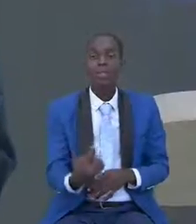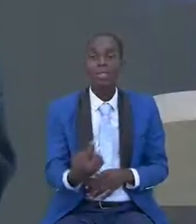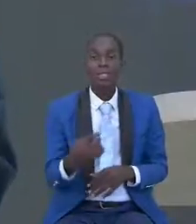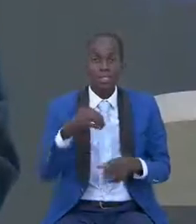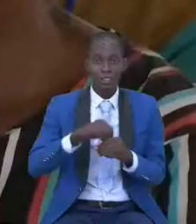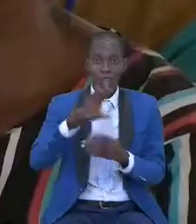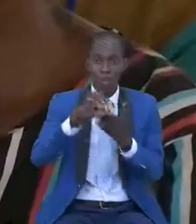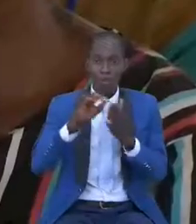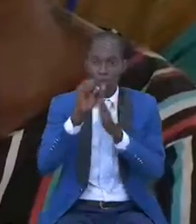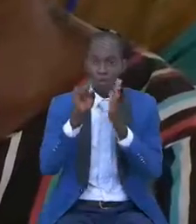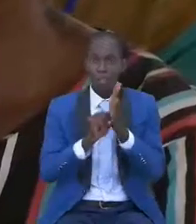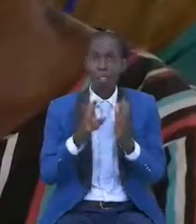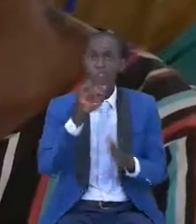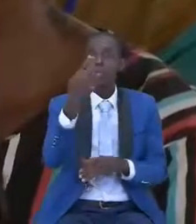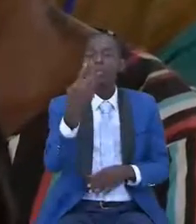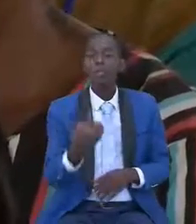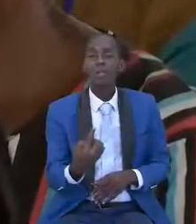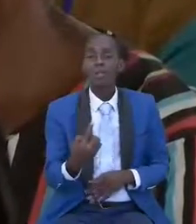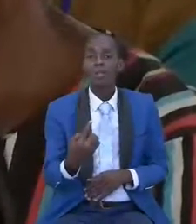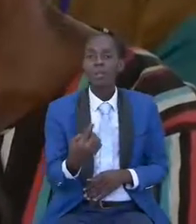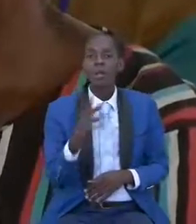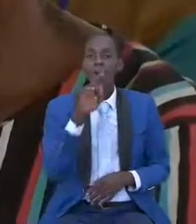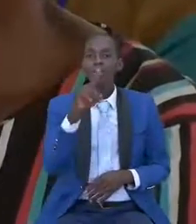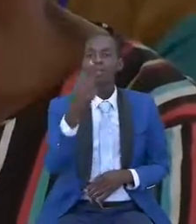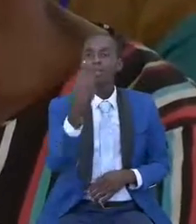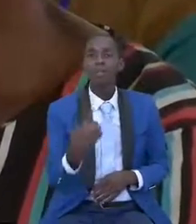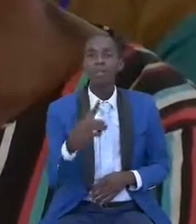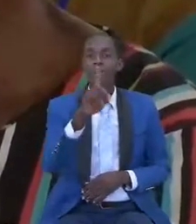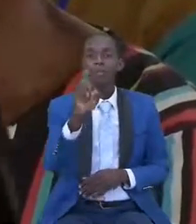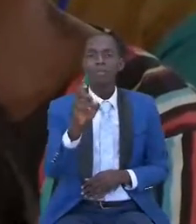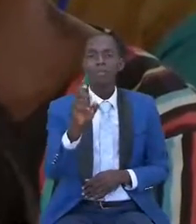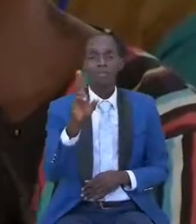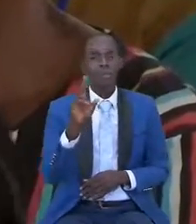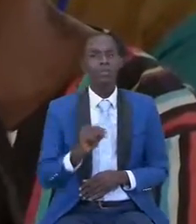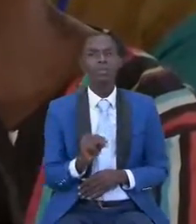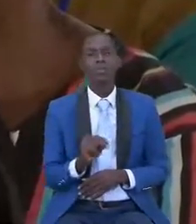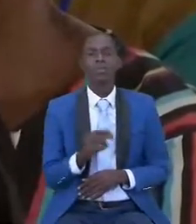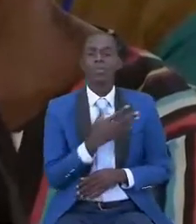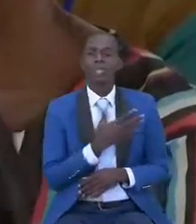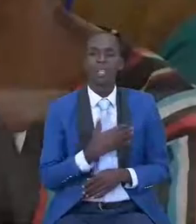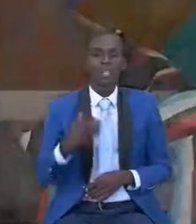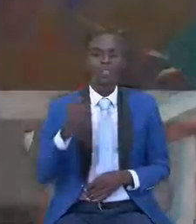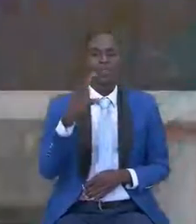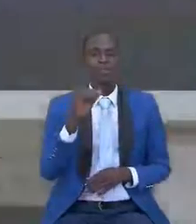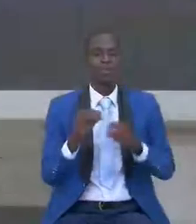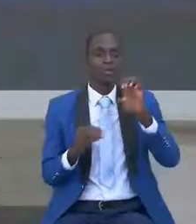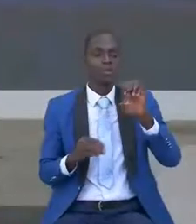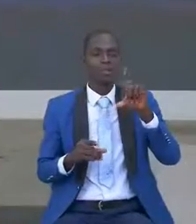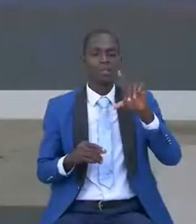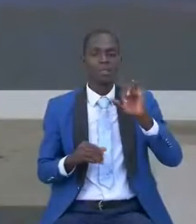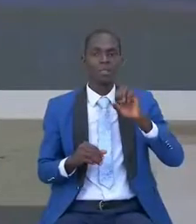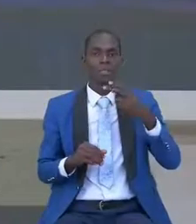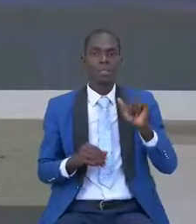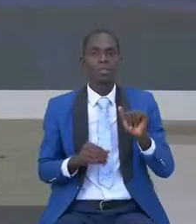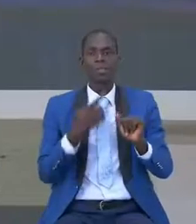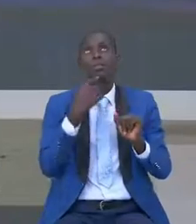est-ce que tu es seul? Élie a dit,